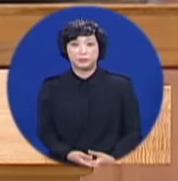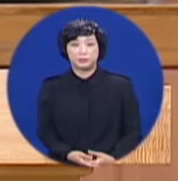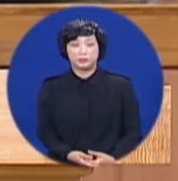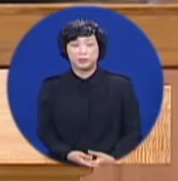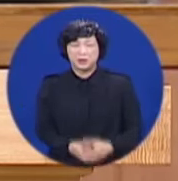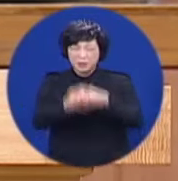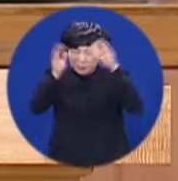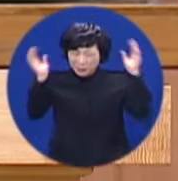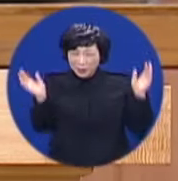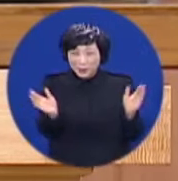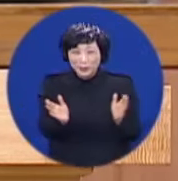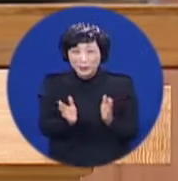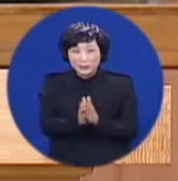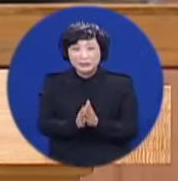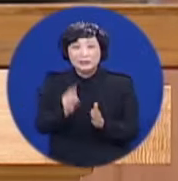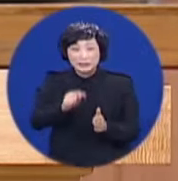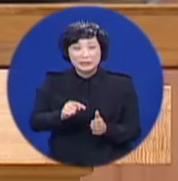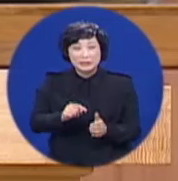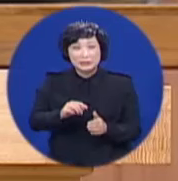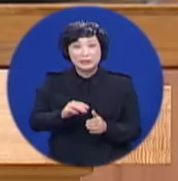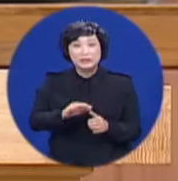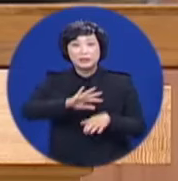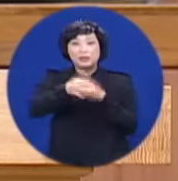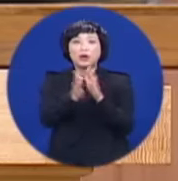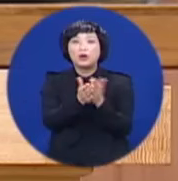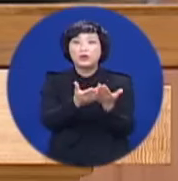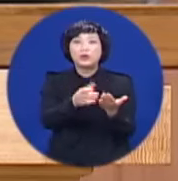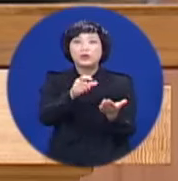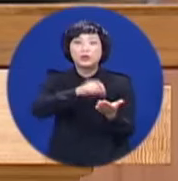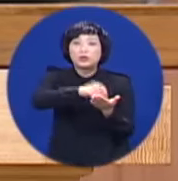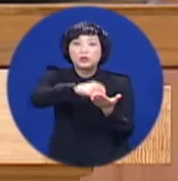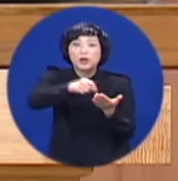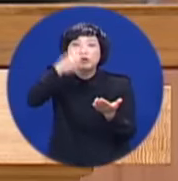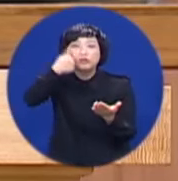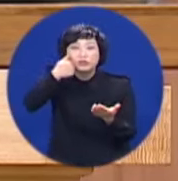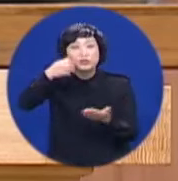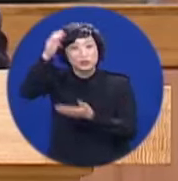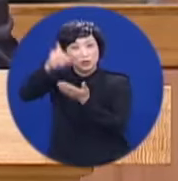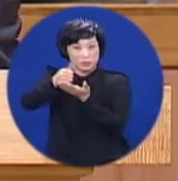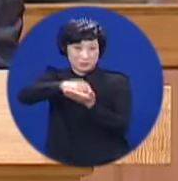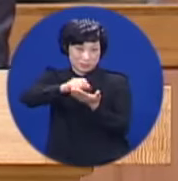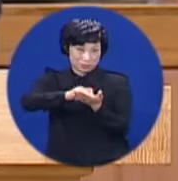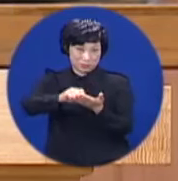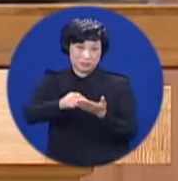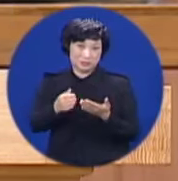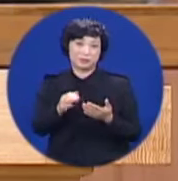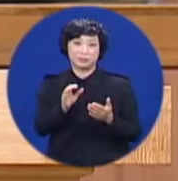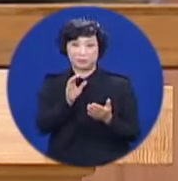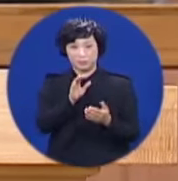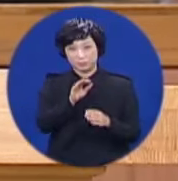이 모든 성경을 성령으로 기록하시고